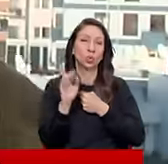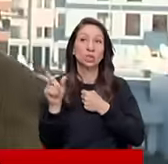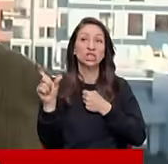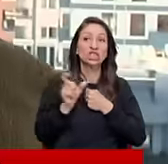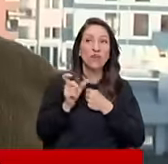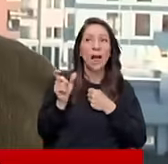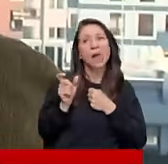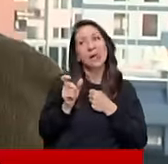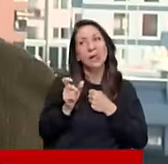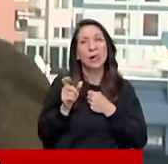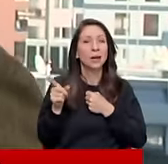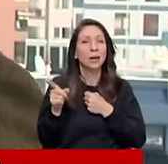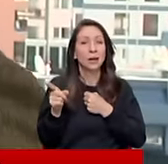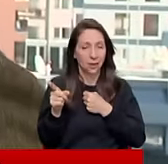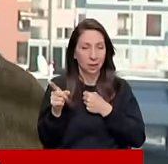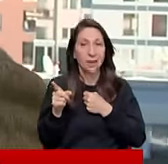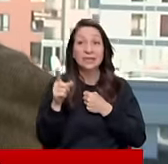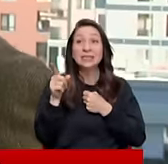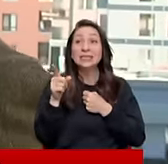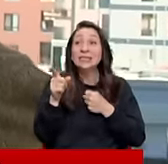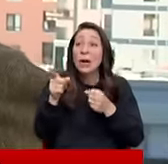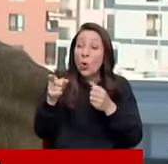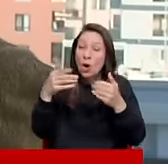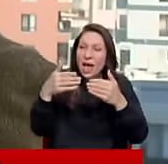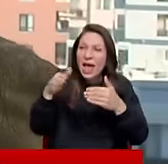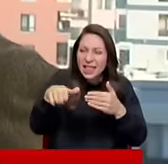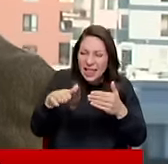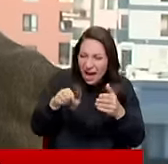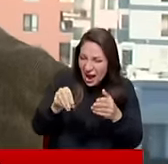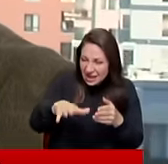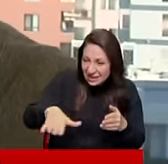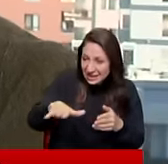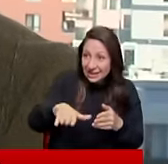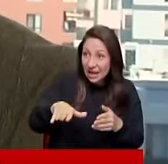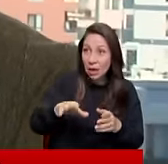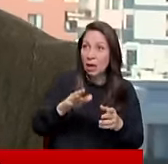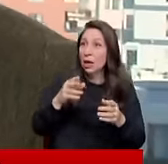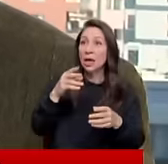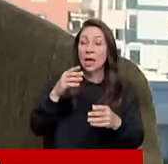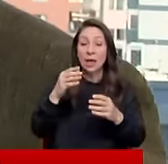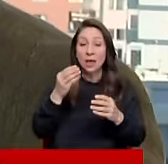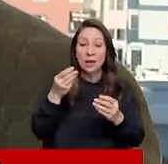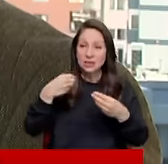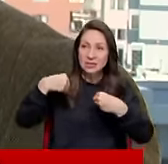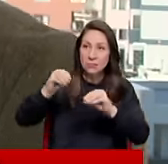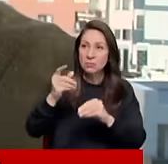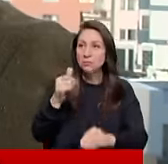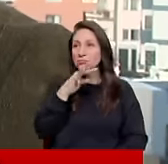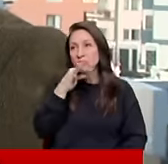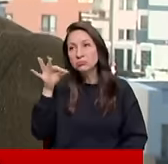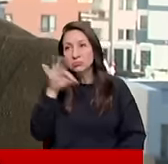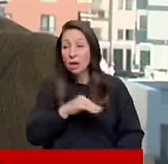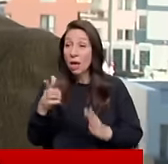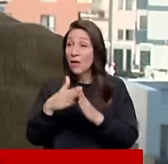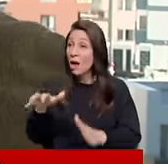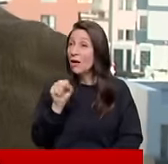yanıt veremedi. Sen nasıl o gecekonducunun arazisini getirdin, rant kapısı yaptın ve oradan da